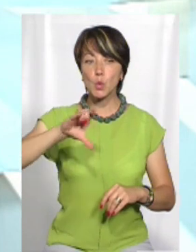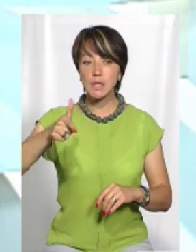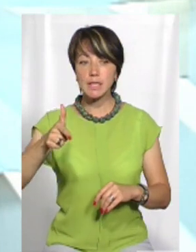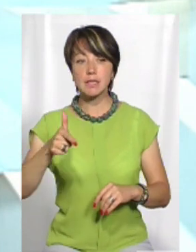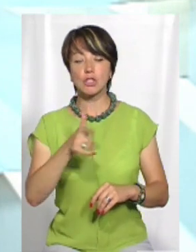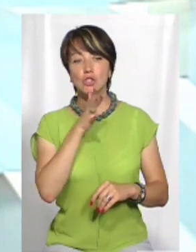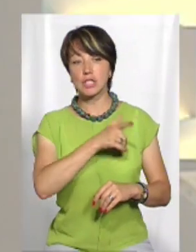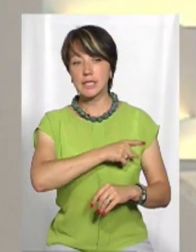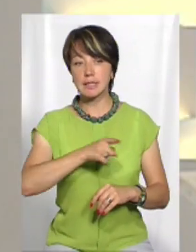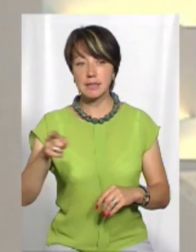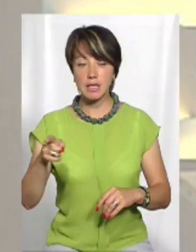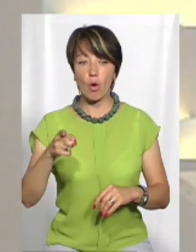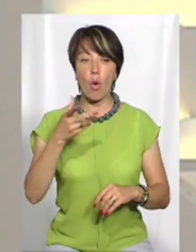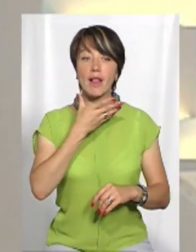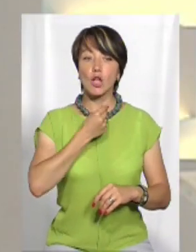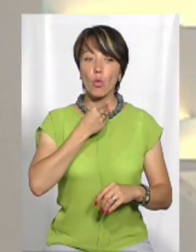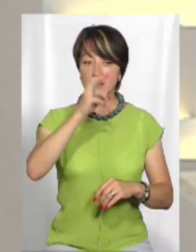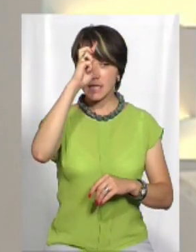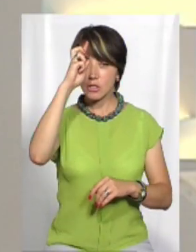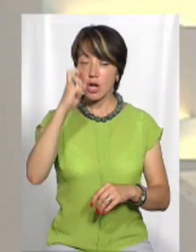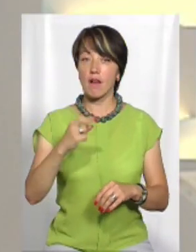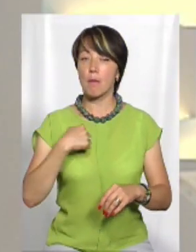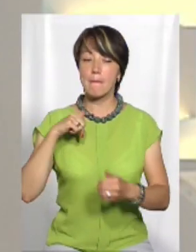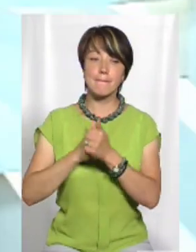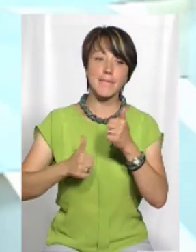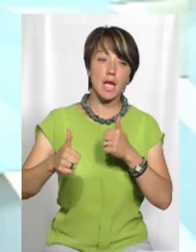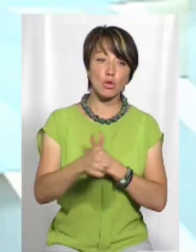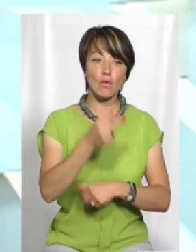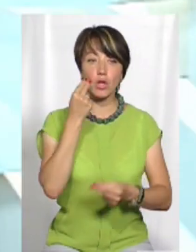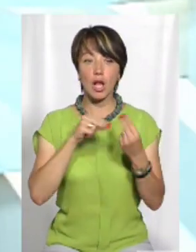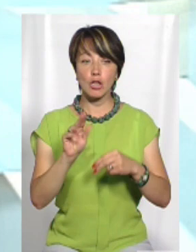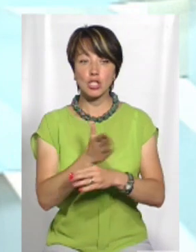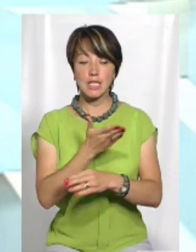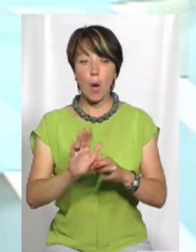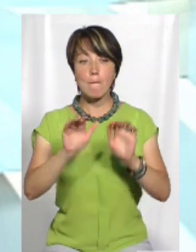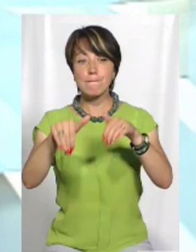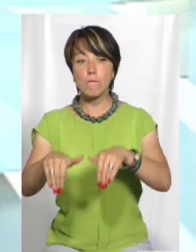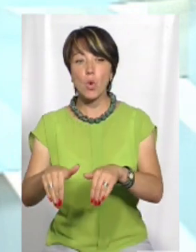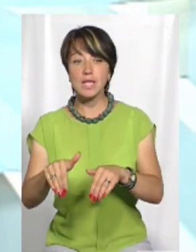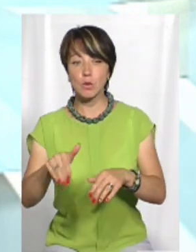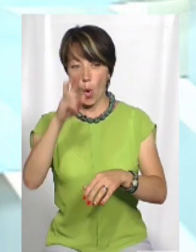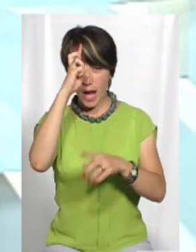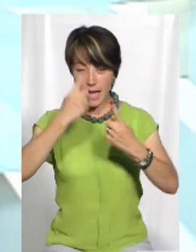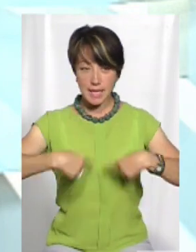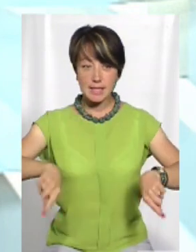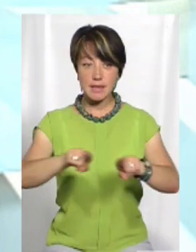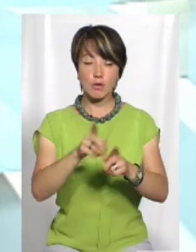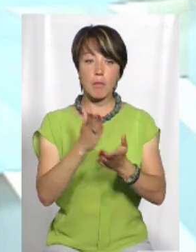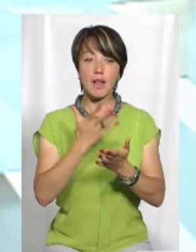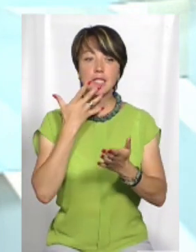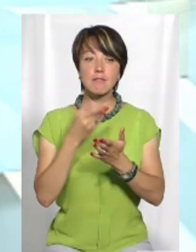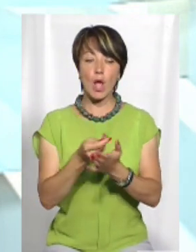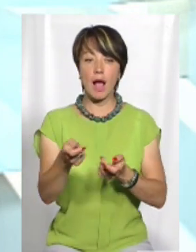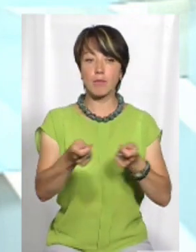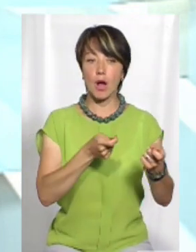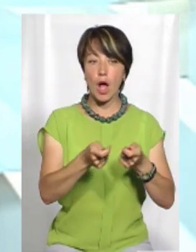коли Литовська держава тут була, ми були самою такою передовою, найкращою частиною Подільське князівство було, мало своїх патронів